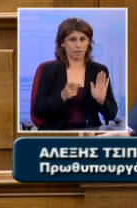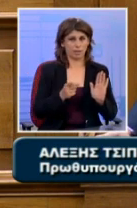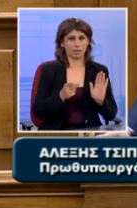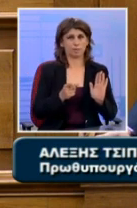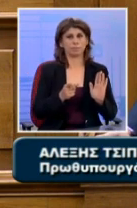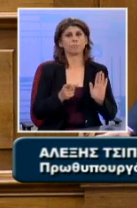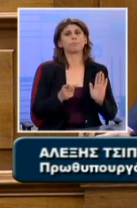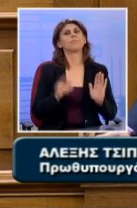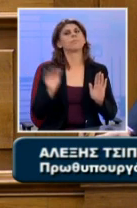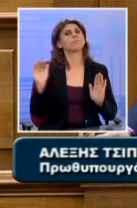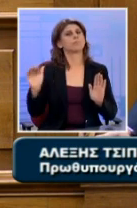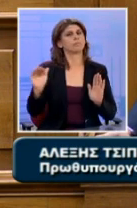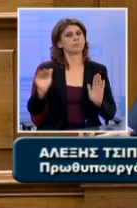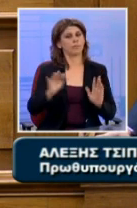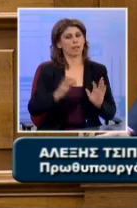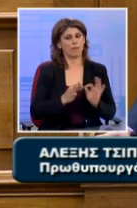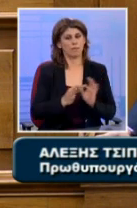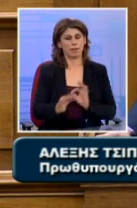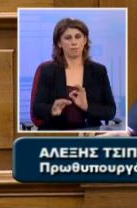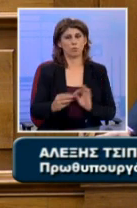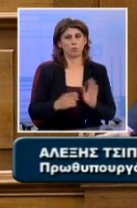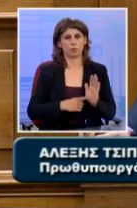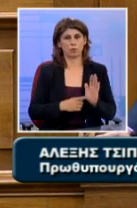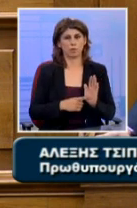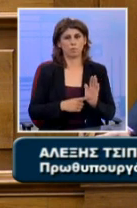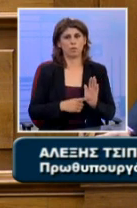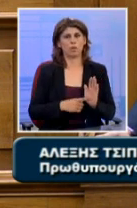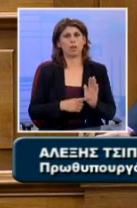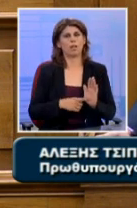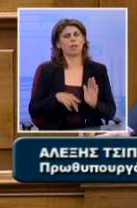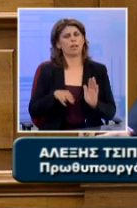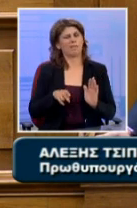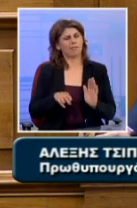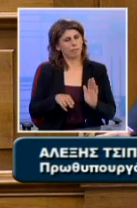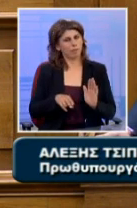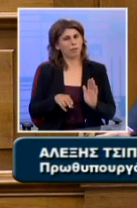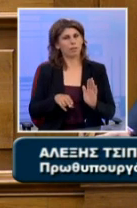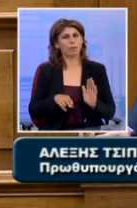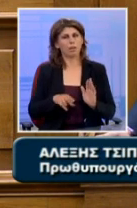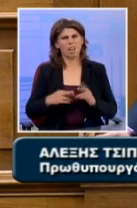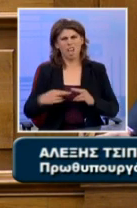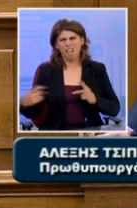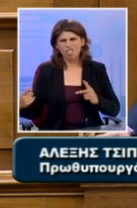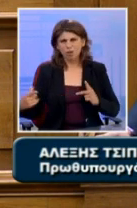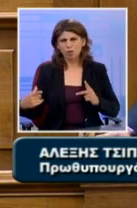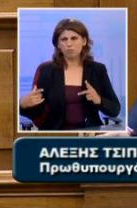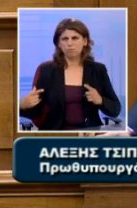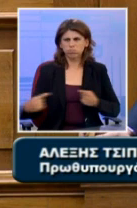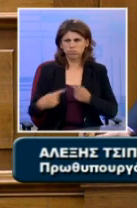οποίους καλούμε να εφαρμόσουν τον νόμο θα είναι φιλικοί ή εχθρικοί απέναντί μας.